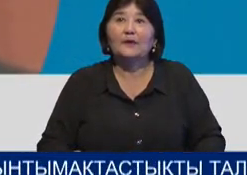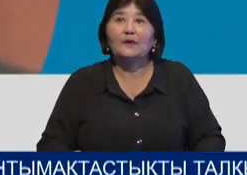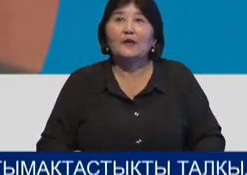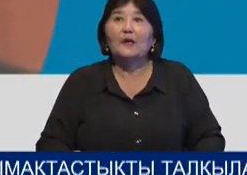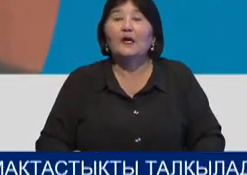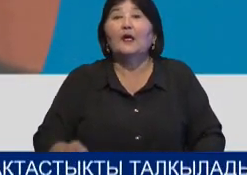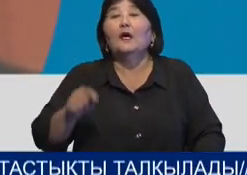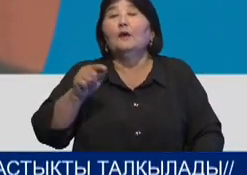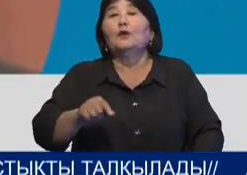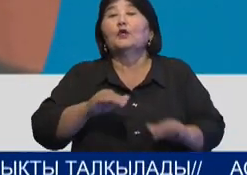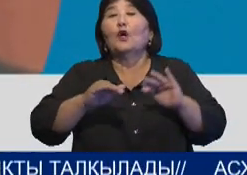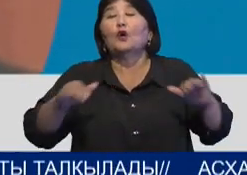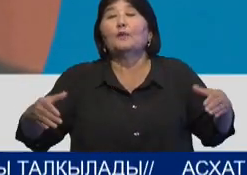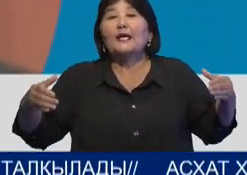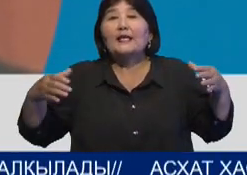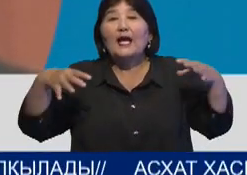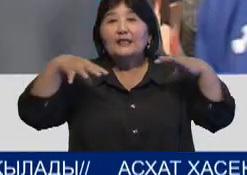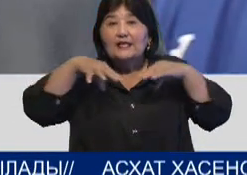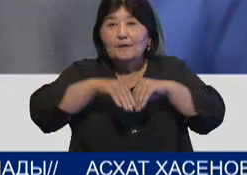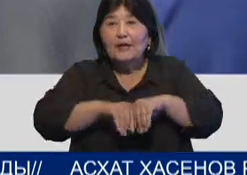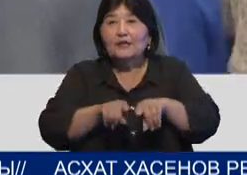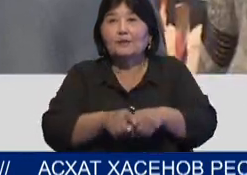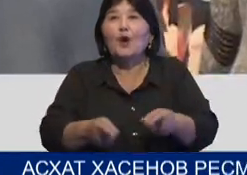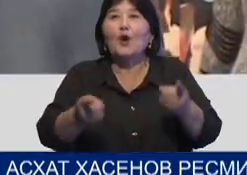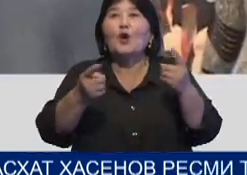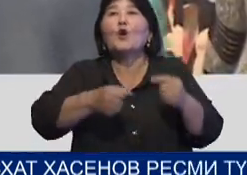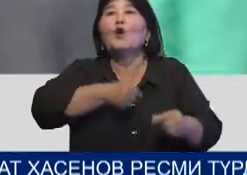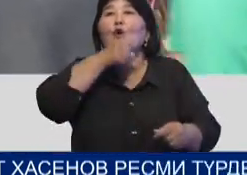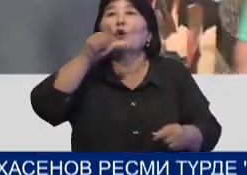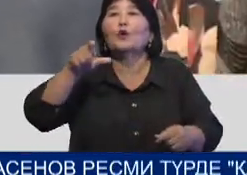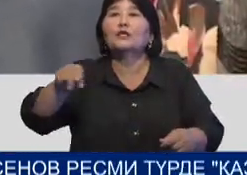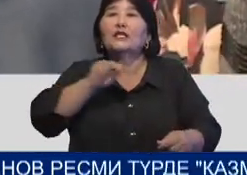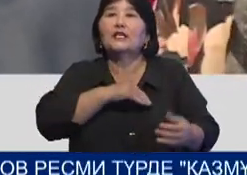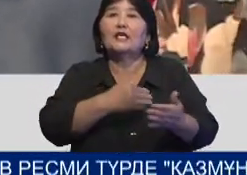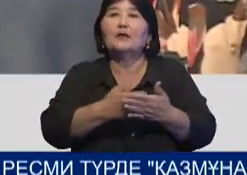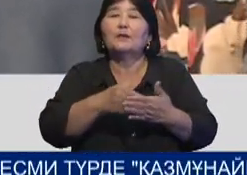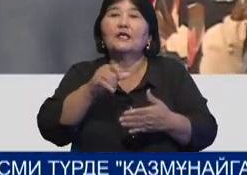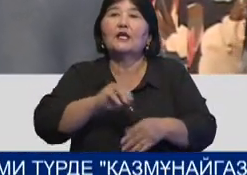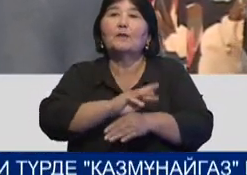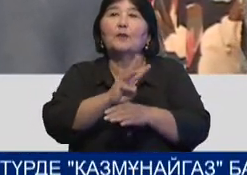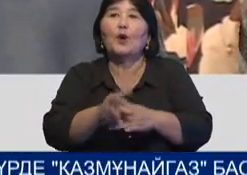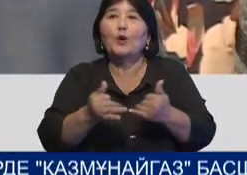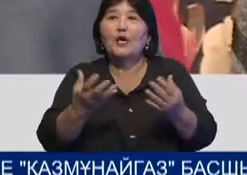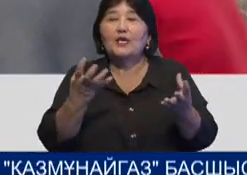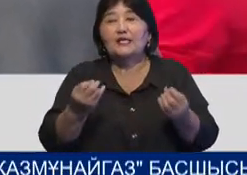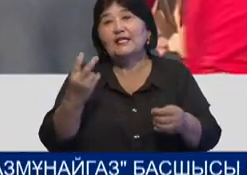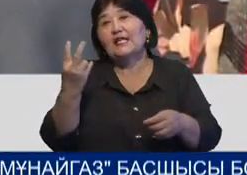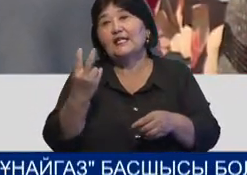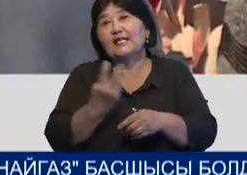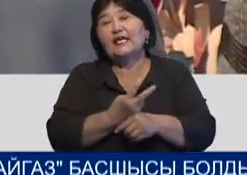Бұл жерде ұрпақты, сабақтастықты қамтып отырмыз. Ол үлкен кісілердің еңбек еткен адамдарды құрметтеу және